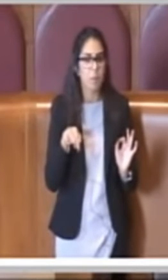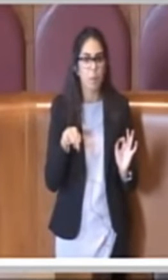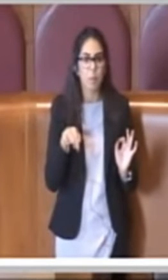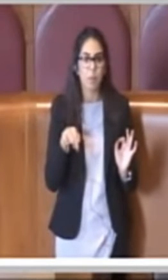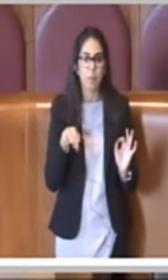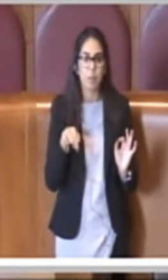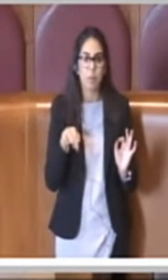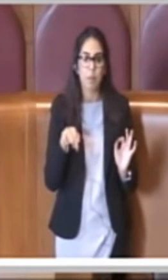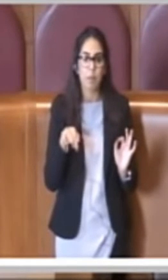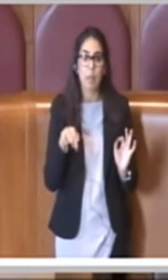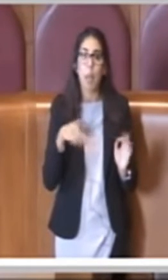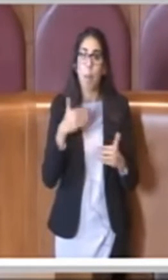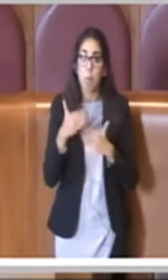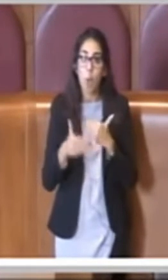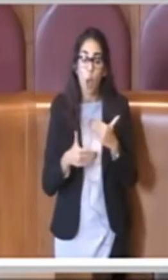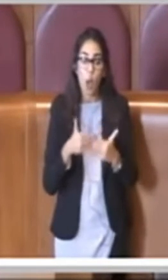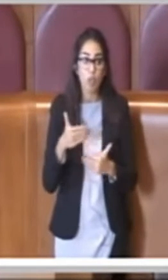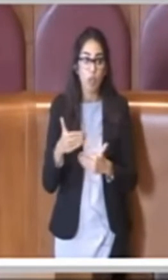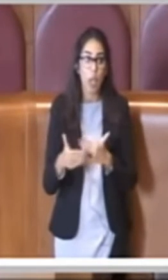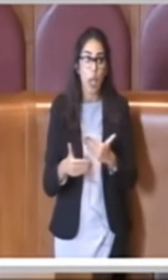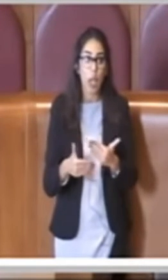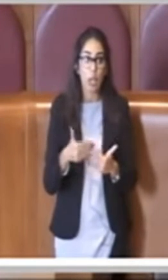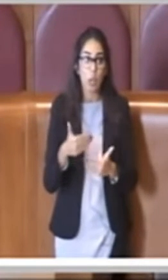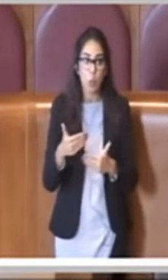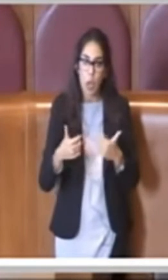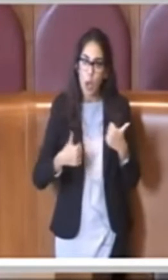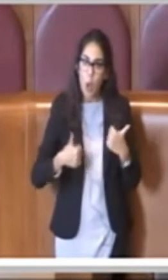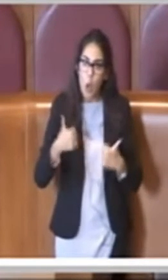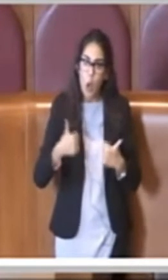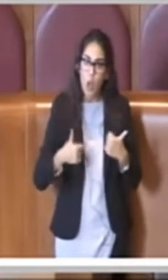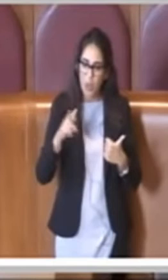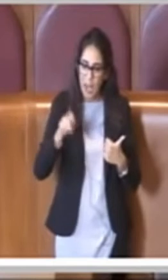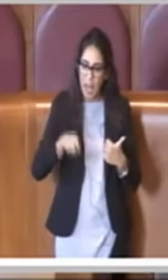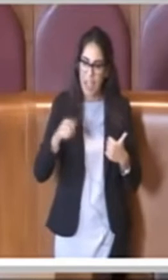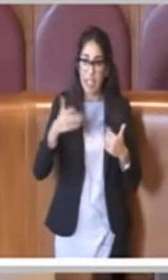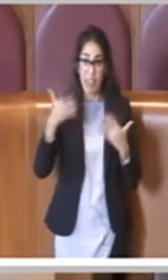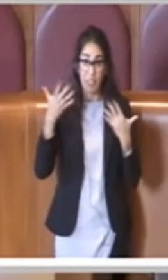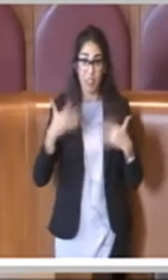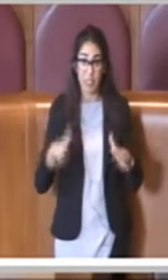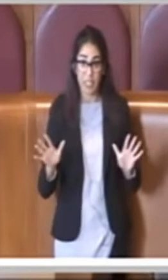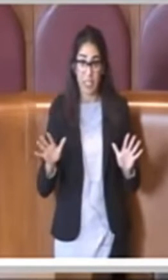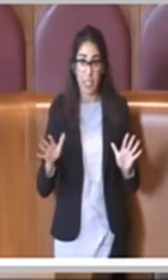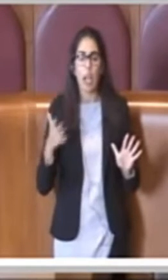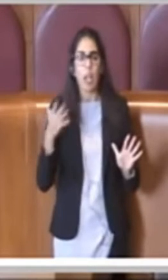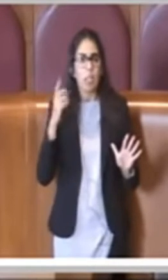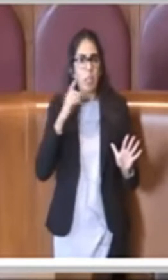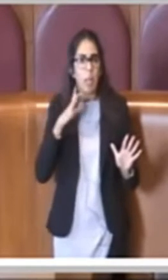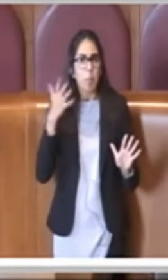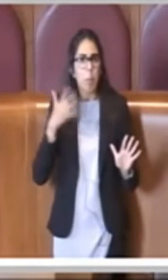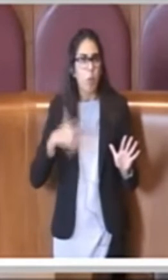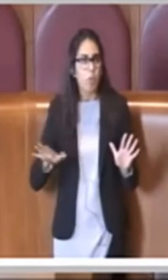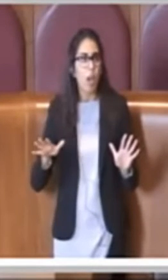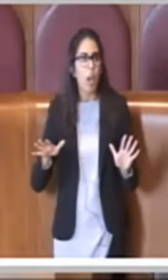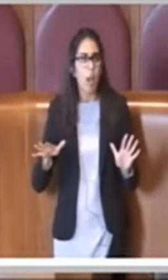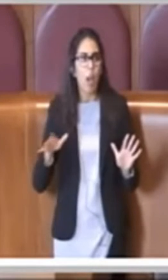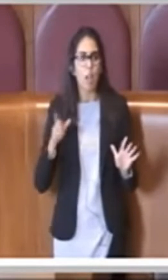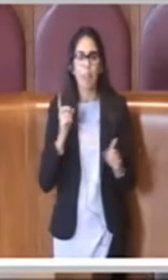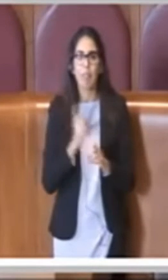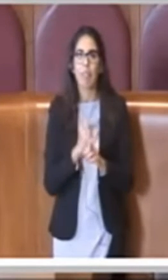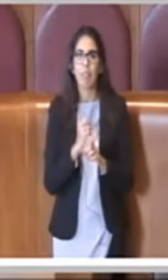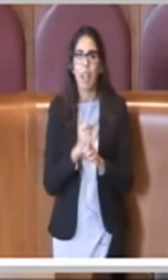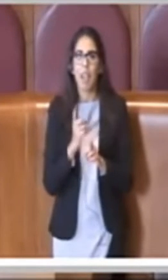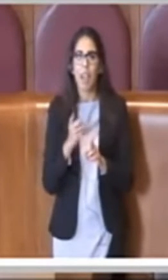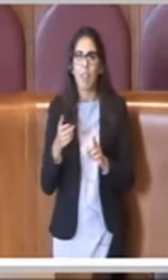finita quindi la procedura concorsuale di messa all'asta, già si sa che si metterà